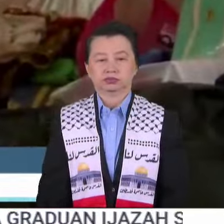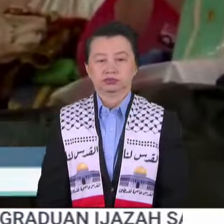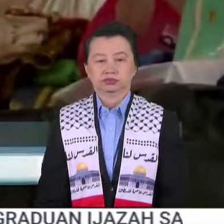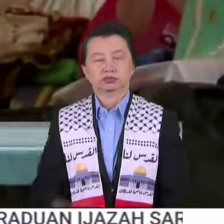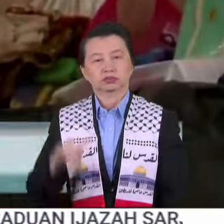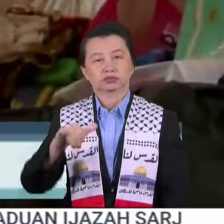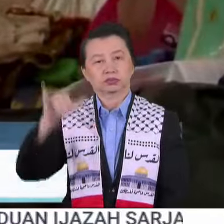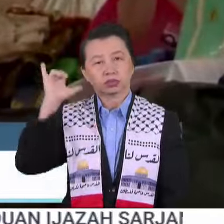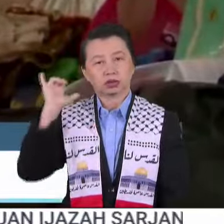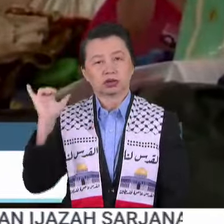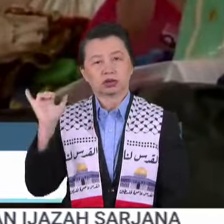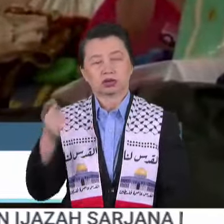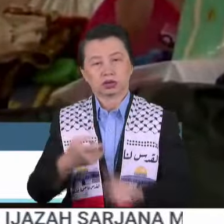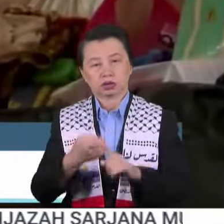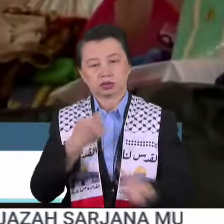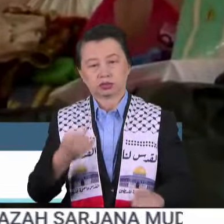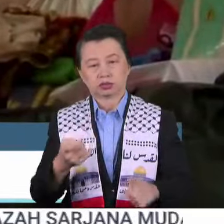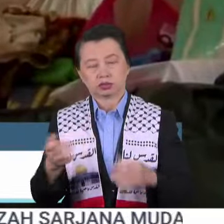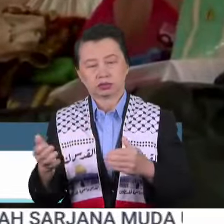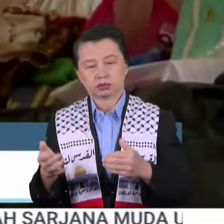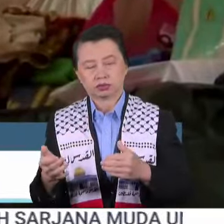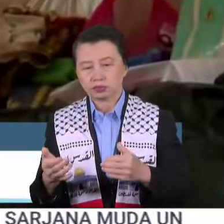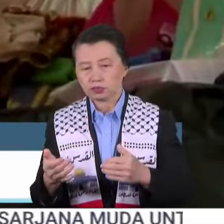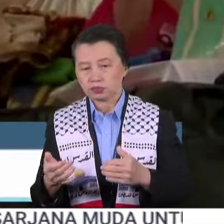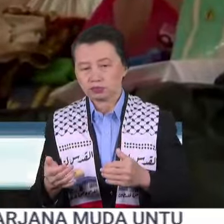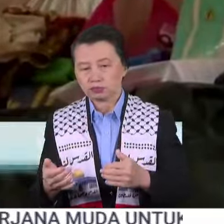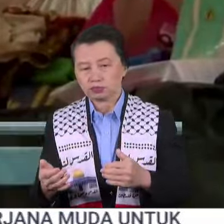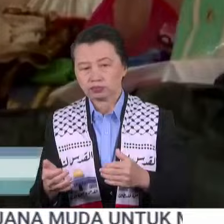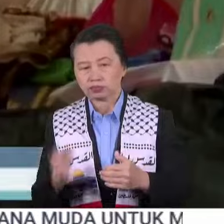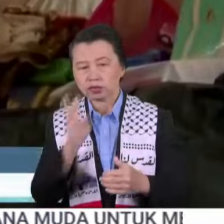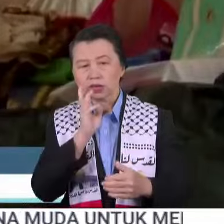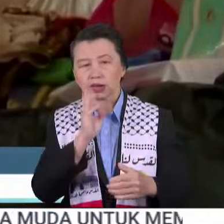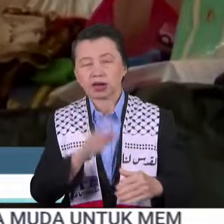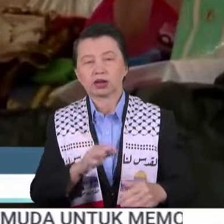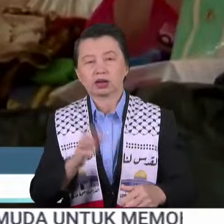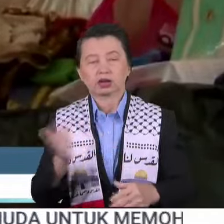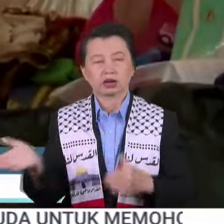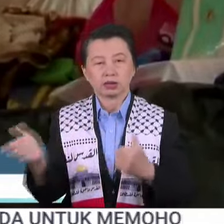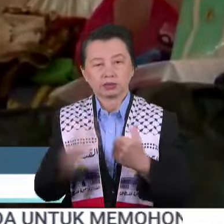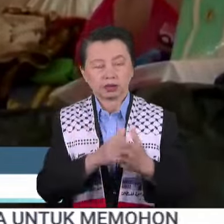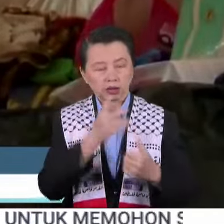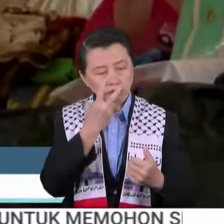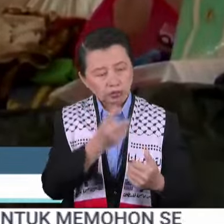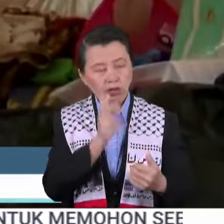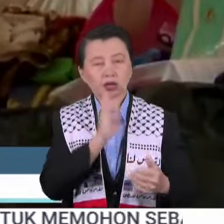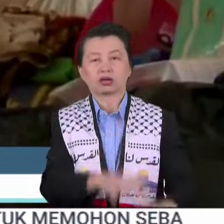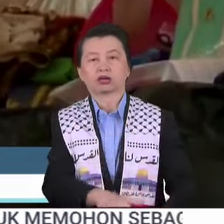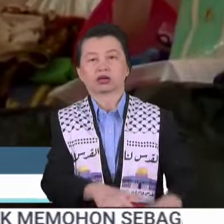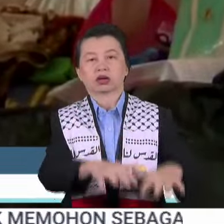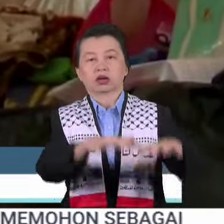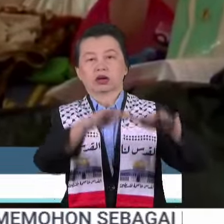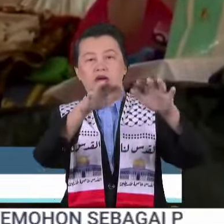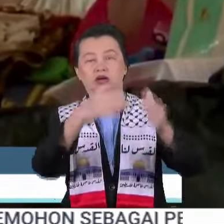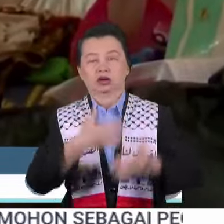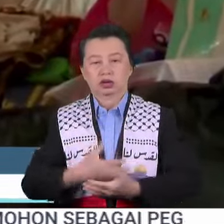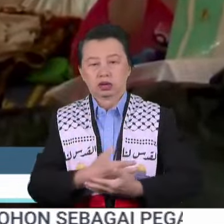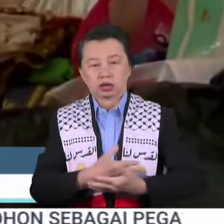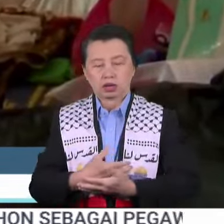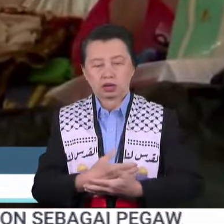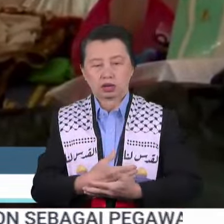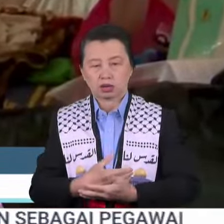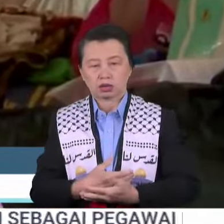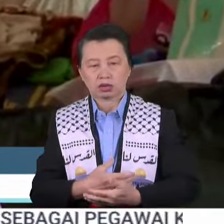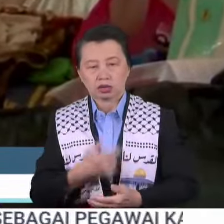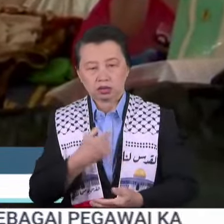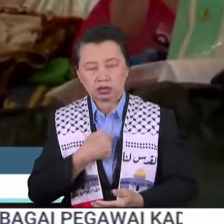Malam saya balik dari Kubek Kiyek itu malam, memang air tengah naiklah. Saya balik tu anak pun,